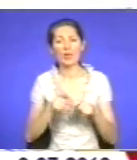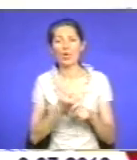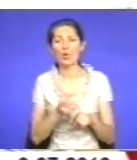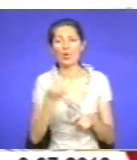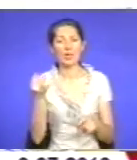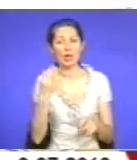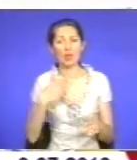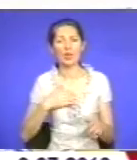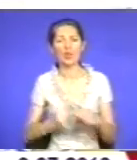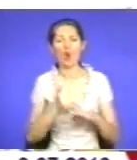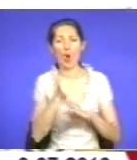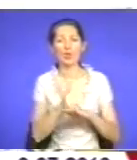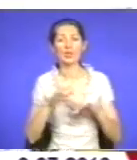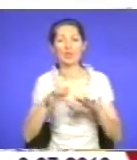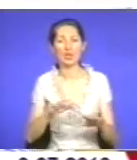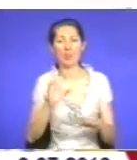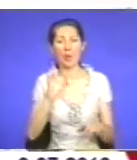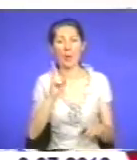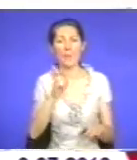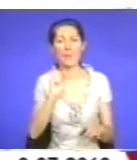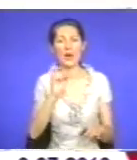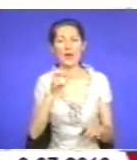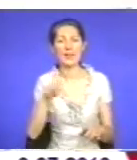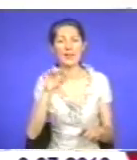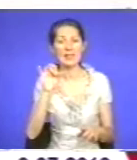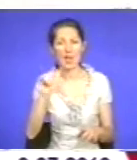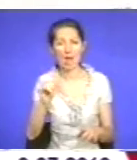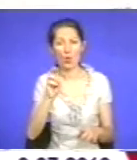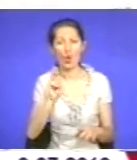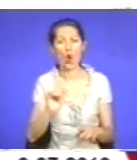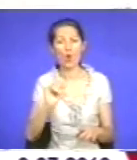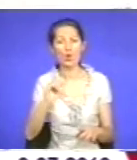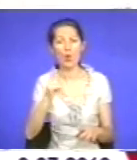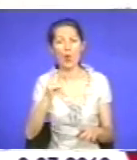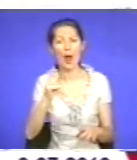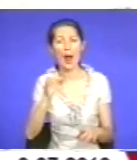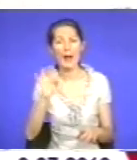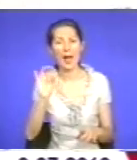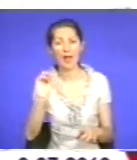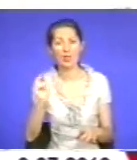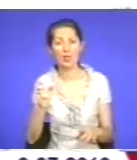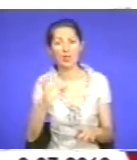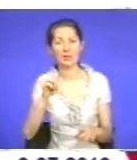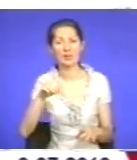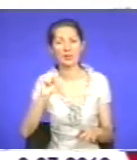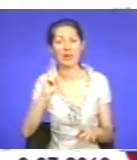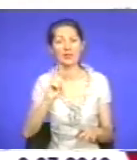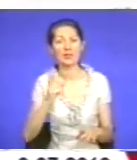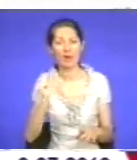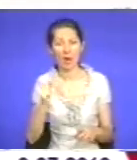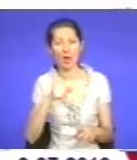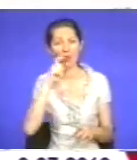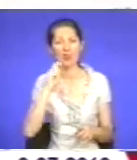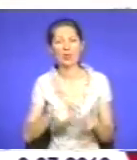Бандеру, про Шухевича, про Ярослава Стецька і про Українську головну визвольну раду, яка була би якби